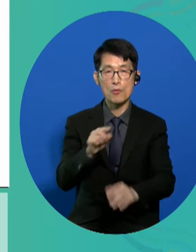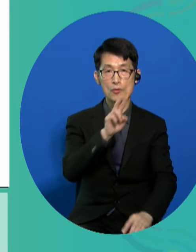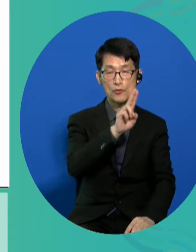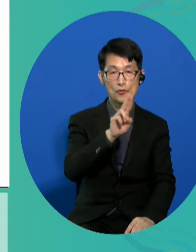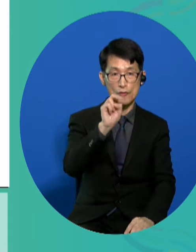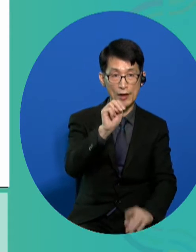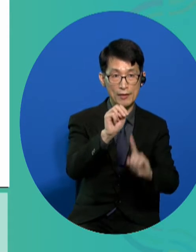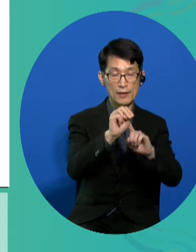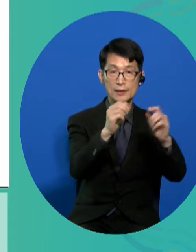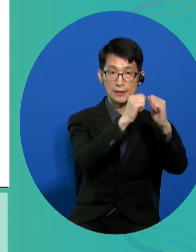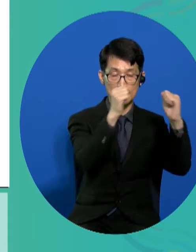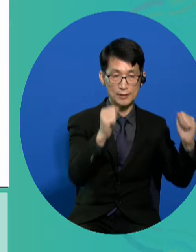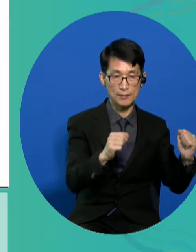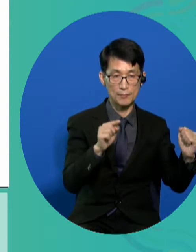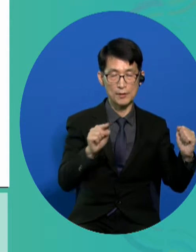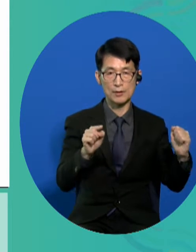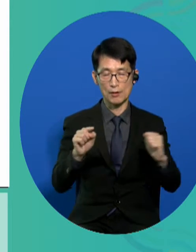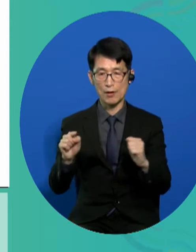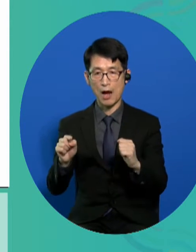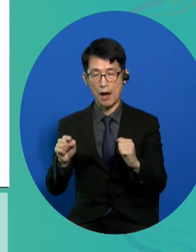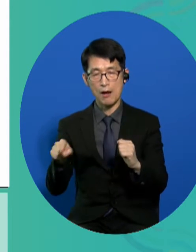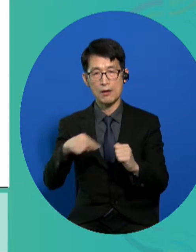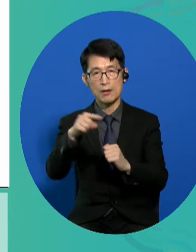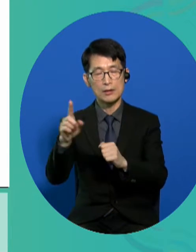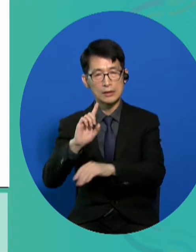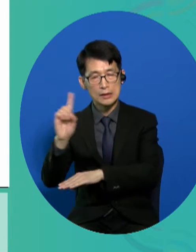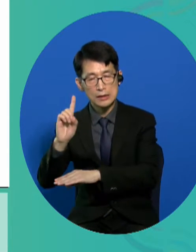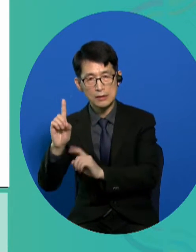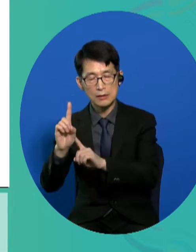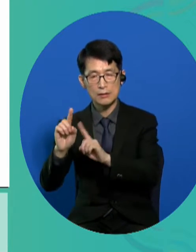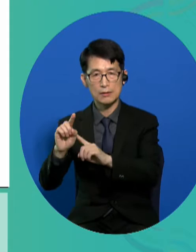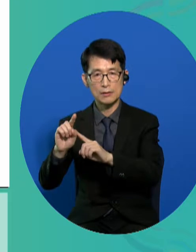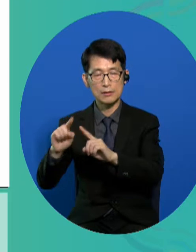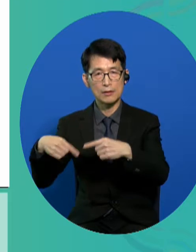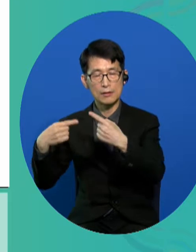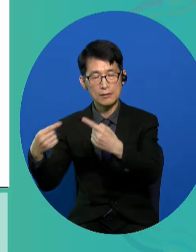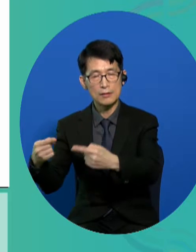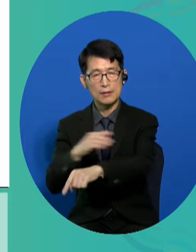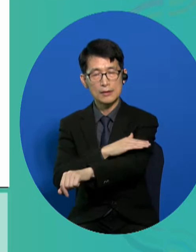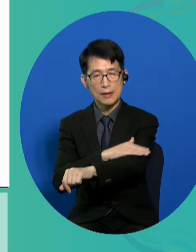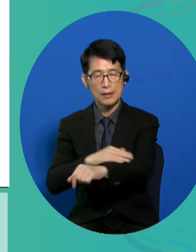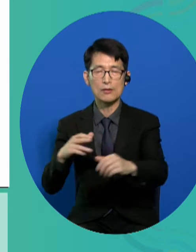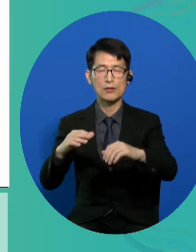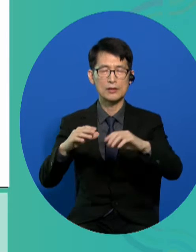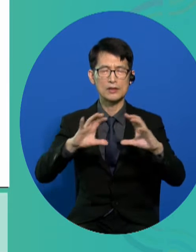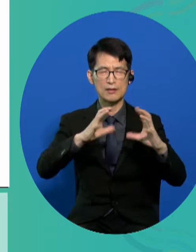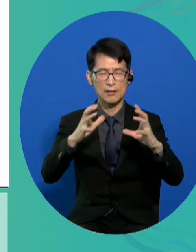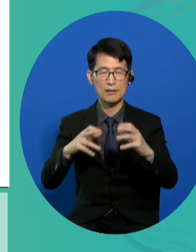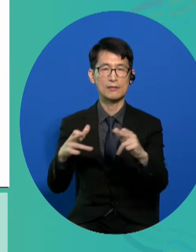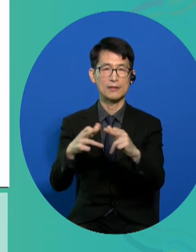시스템과 함께 포용성 및 접근성과 관련하여 협력하며 전 세계 장애인 단체들과 협력하고 있습니다.